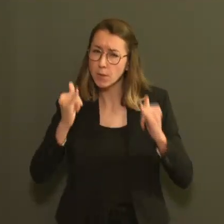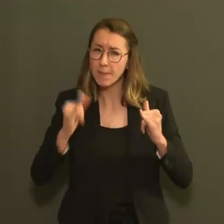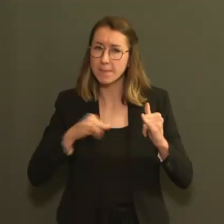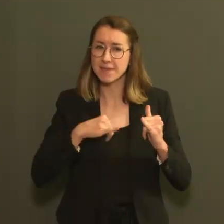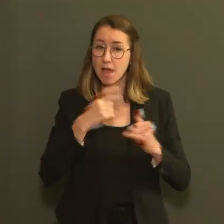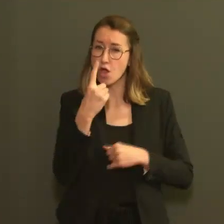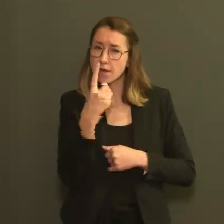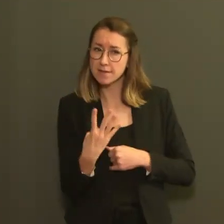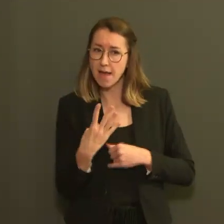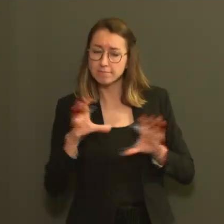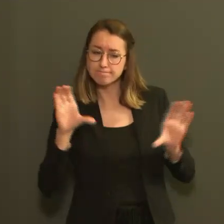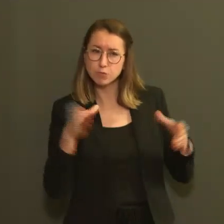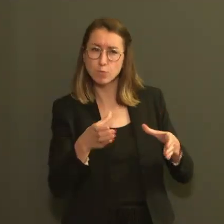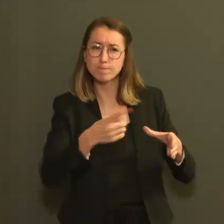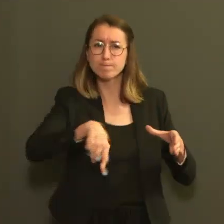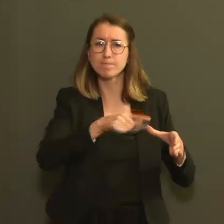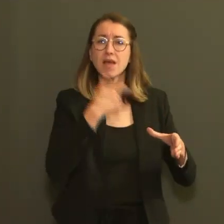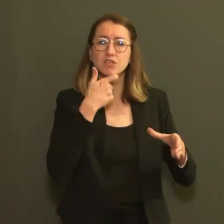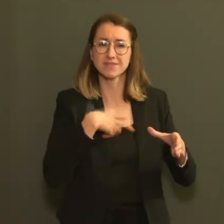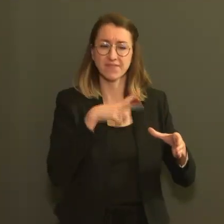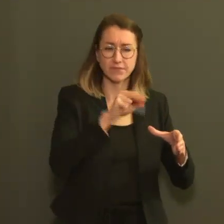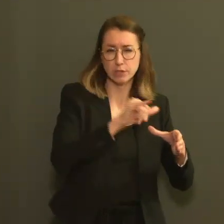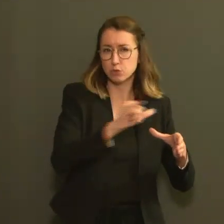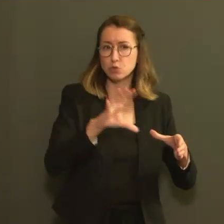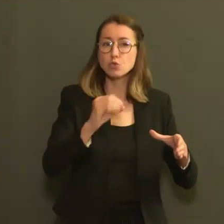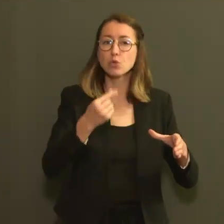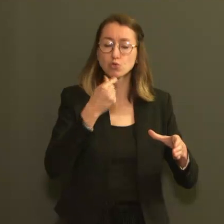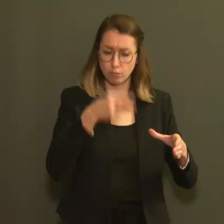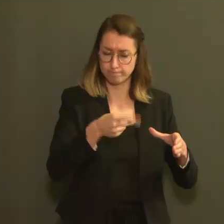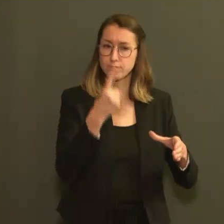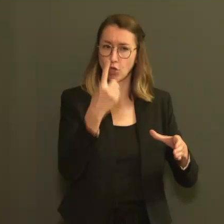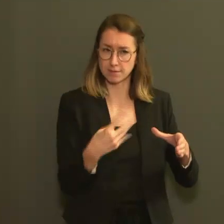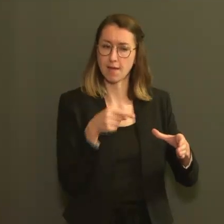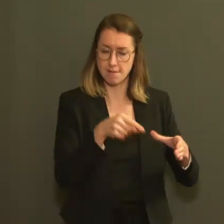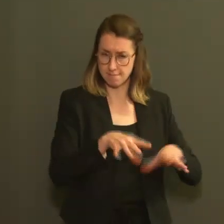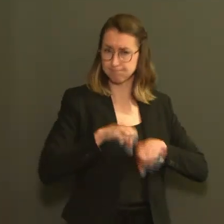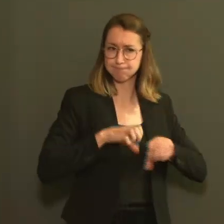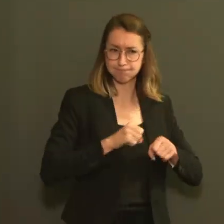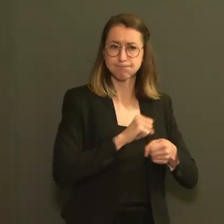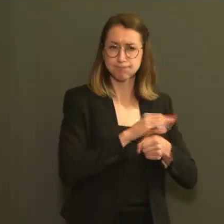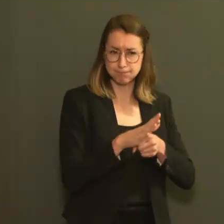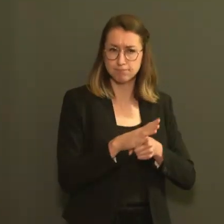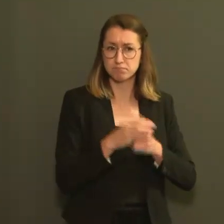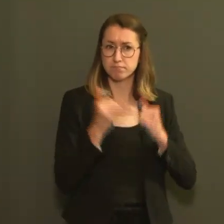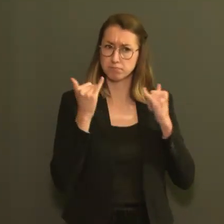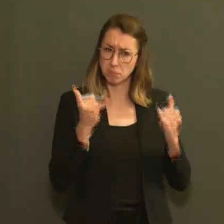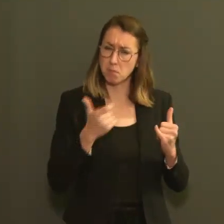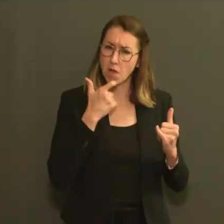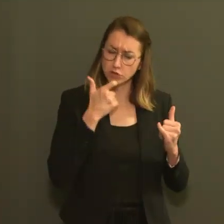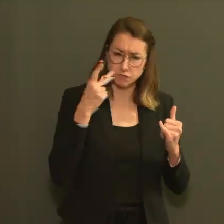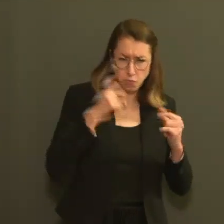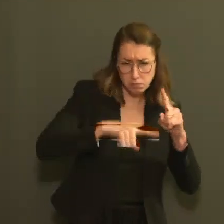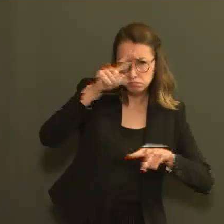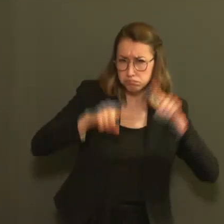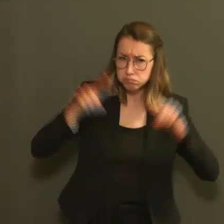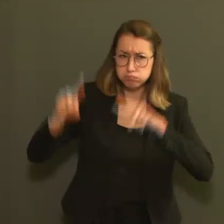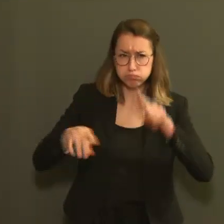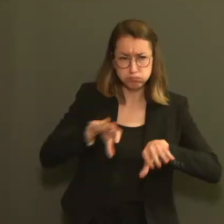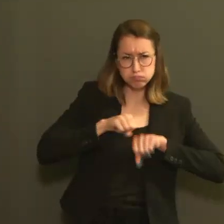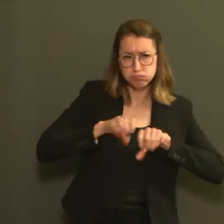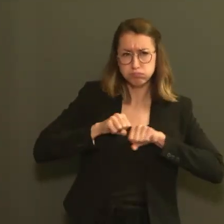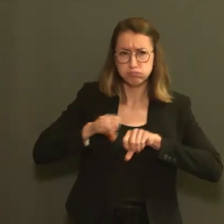sont dans la vingtaine. Toutes les tranches d'âge, parce que nous voyons de plus en plus un shift, un passage de cette